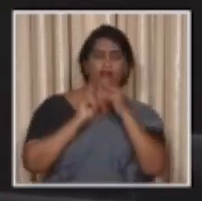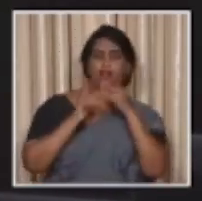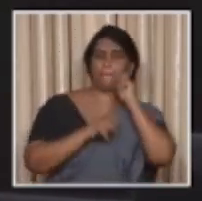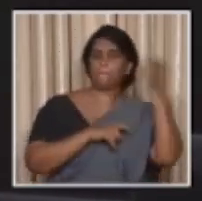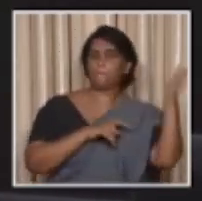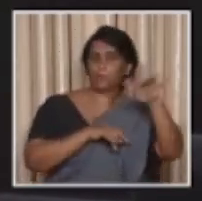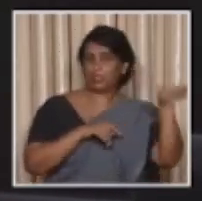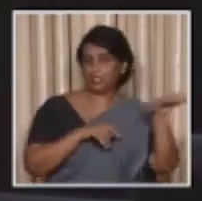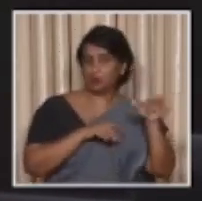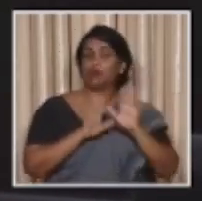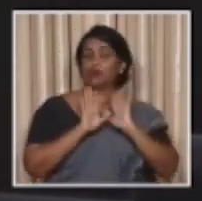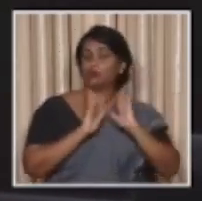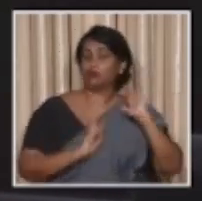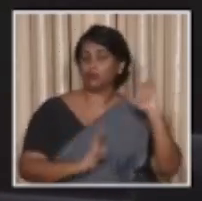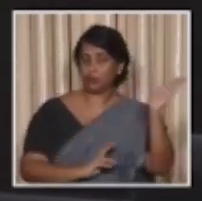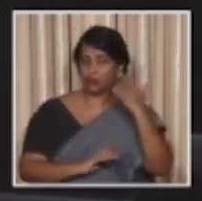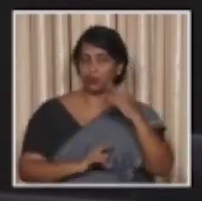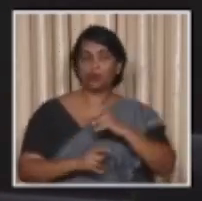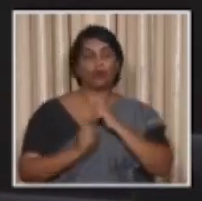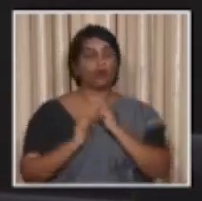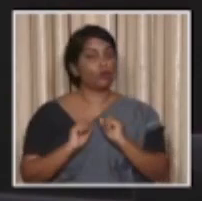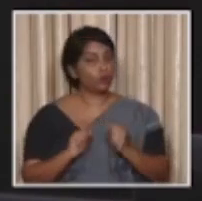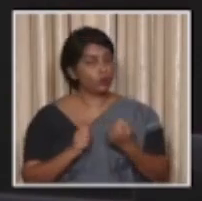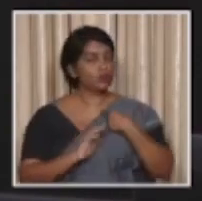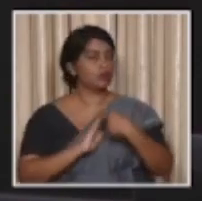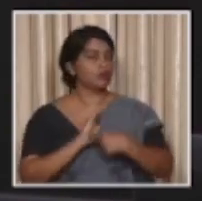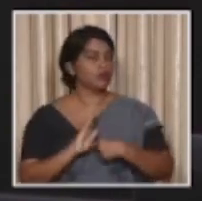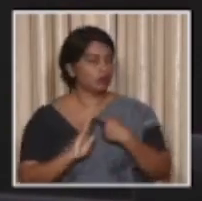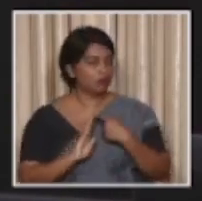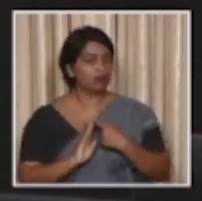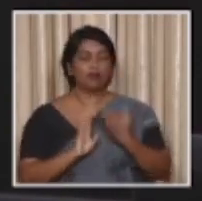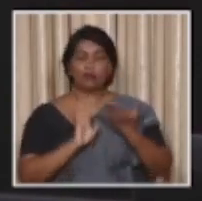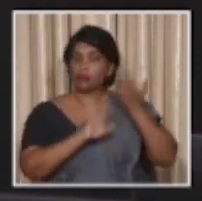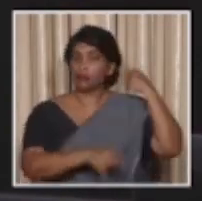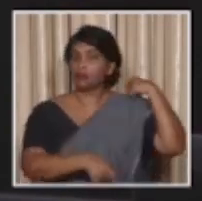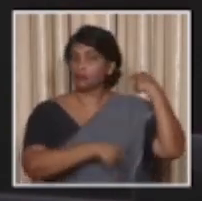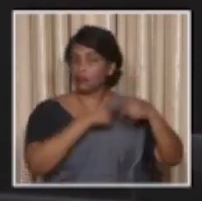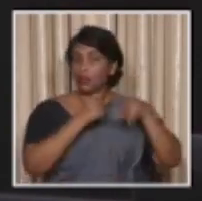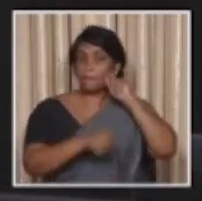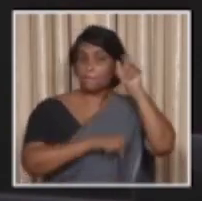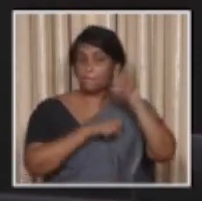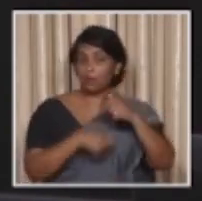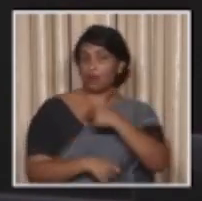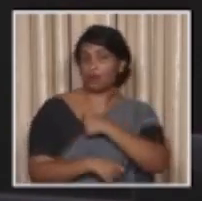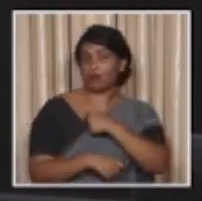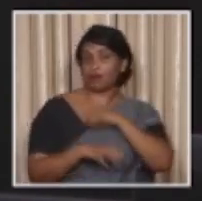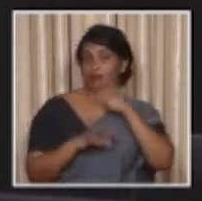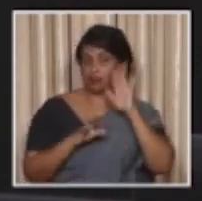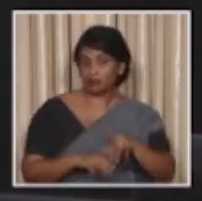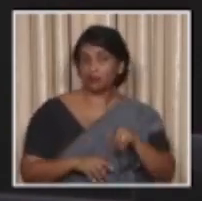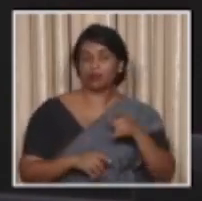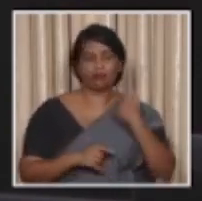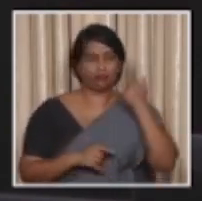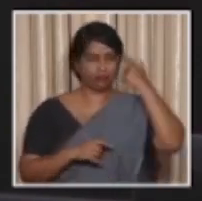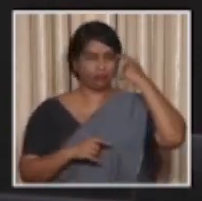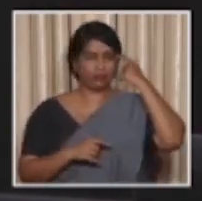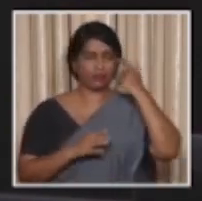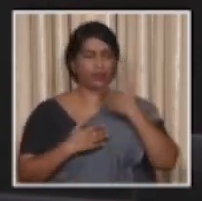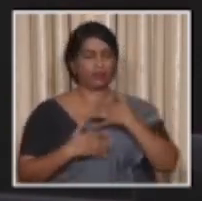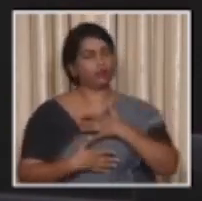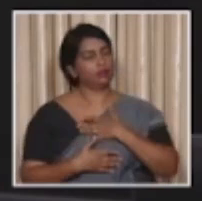කරන්නේ. නමුත් හැම තැනකම උත්සාහ කරනවා මේ රටේ අර ඉතිහාසගත මිනිස්සුන්ගේ හදවත්ව තුළ පැන නැගිච්ච